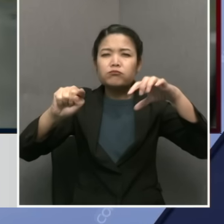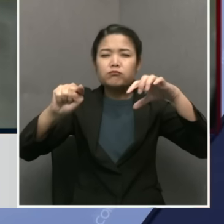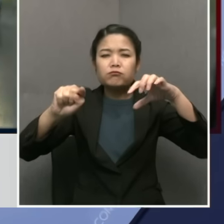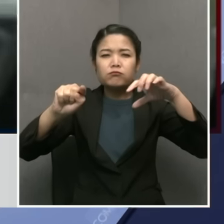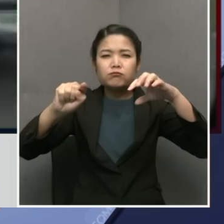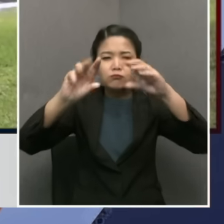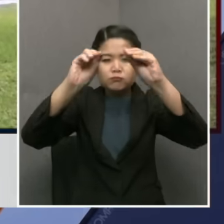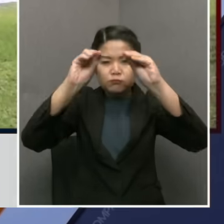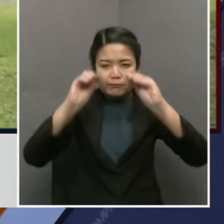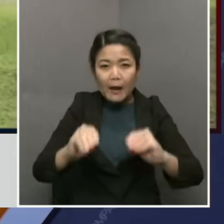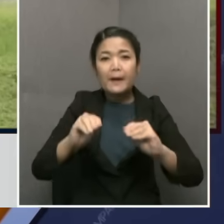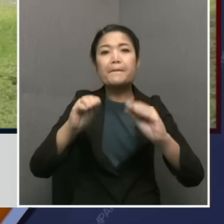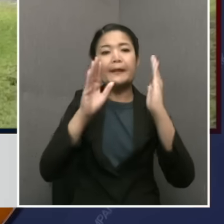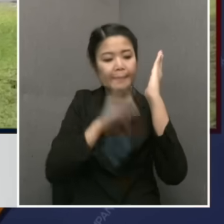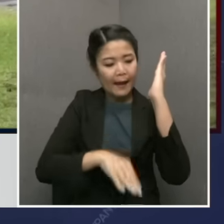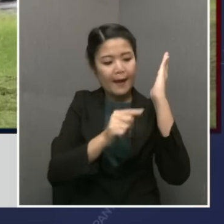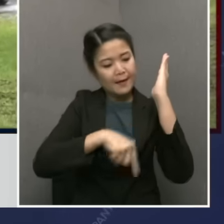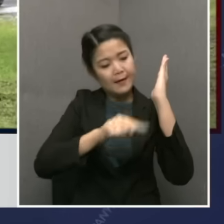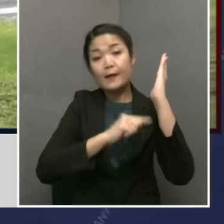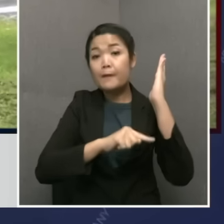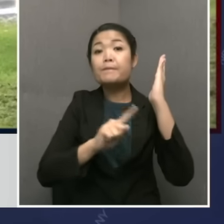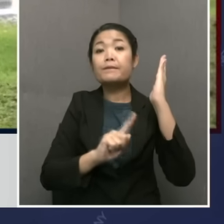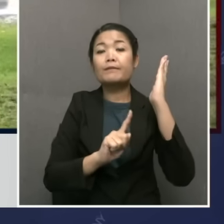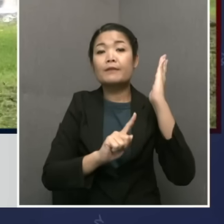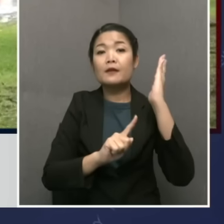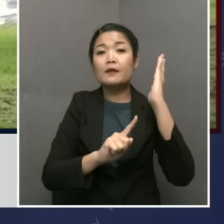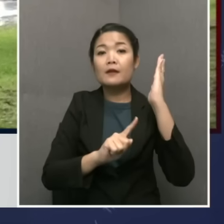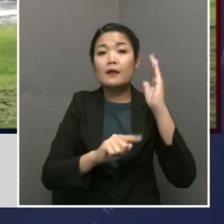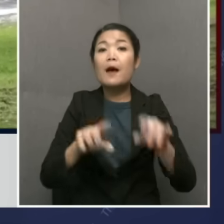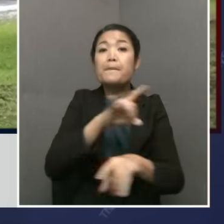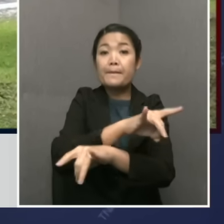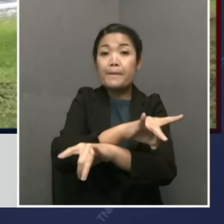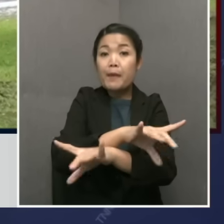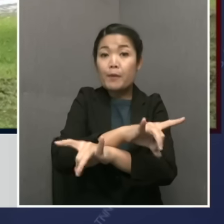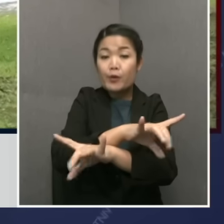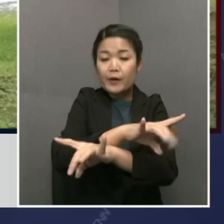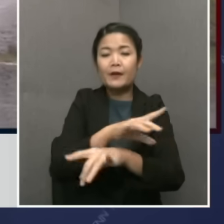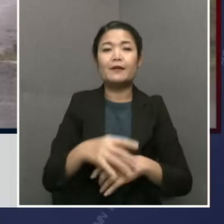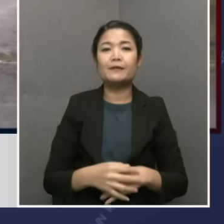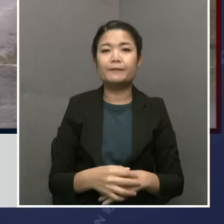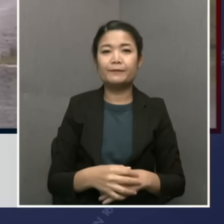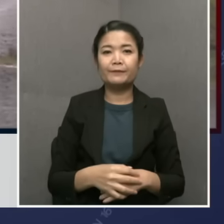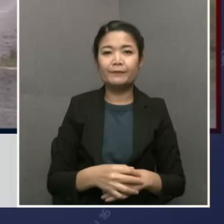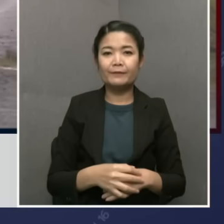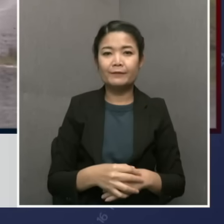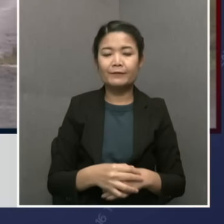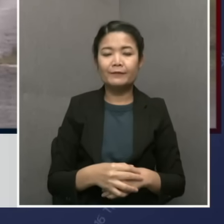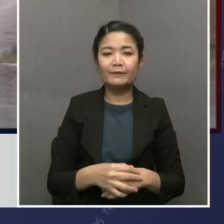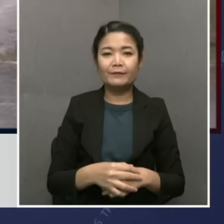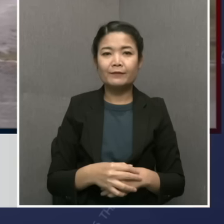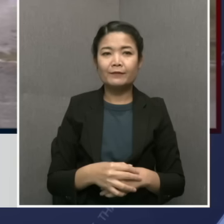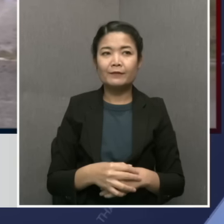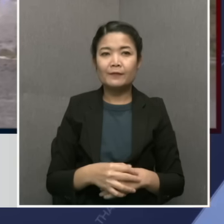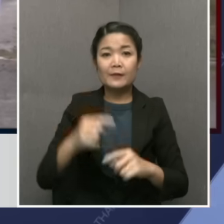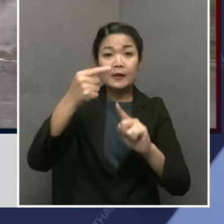ที่เรียกว่าภาคใต้ตอนบนก็ไปแถวเอ่อเพชรบุรีนะครับนะฮะแล้วก็จะพอเข้า